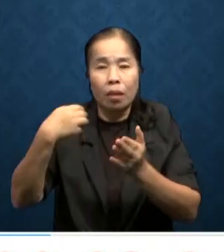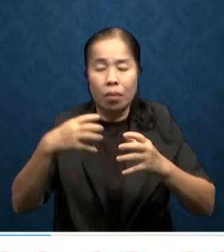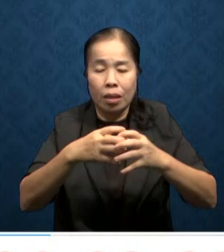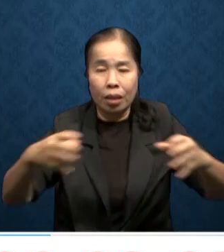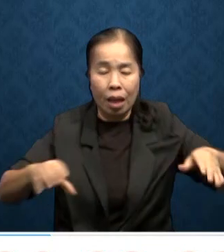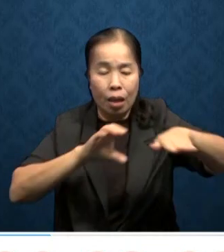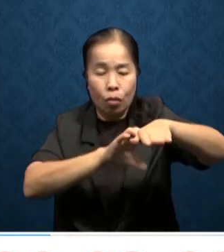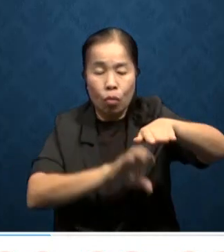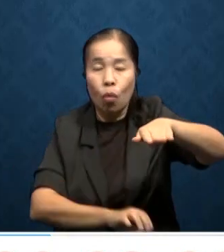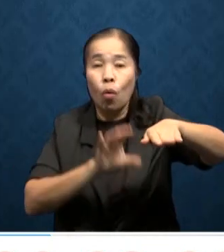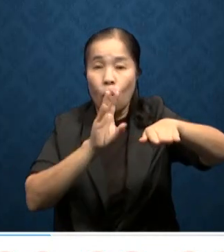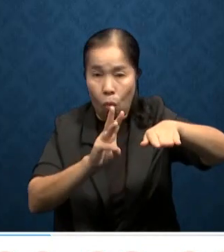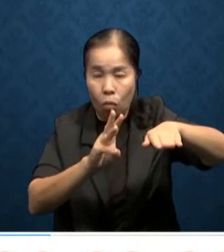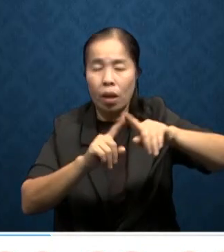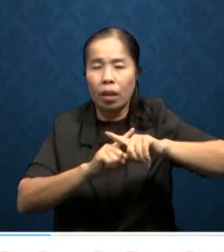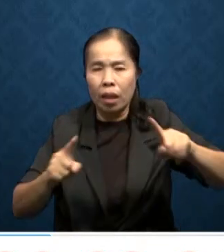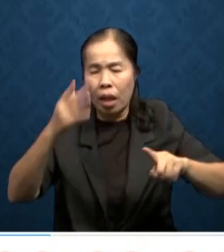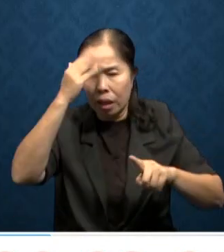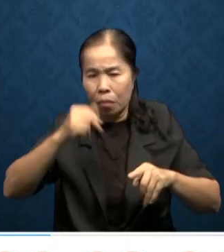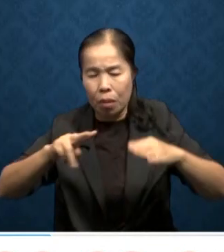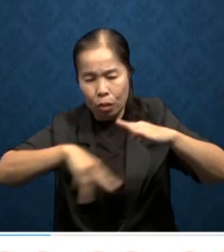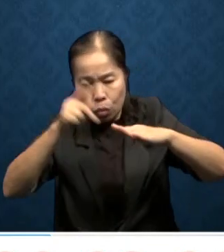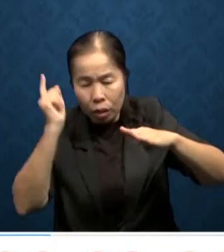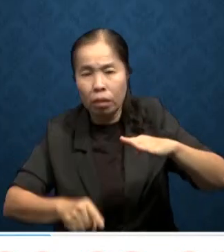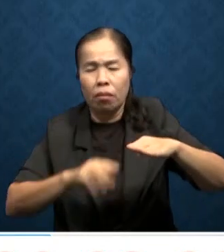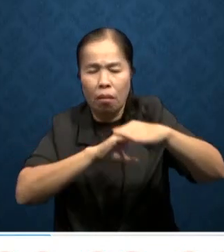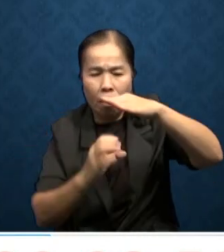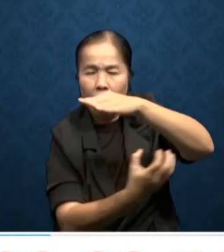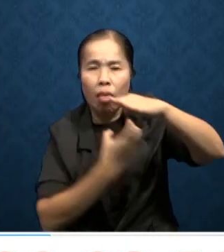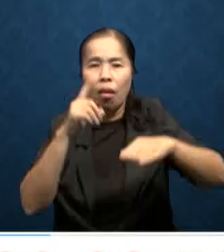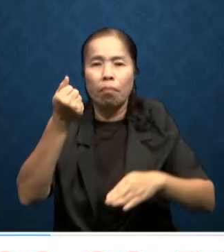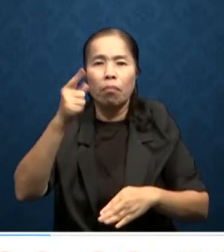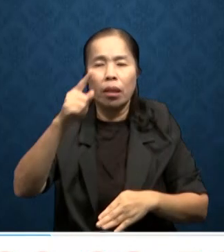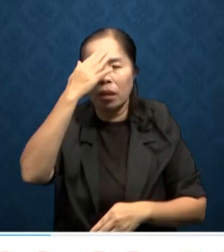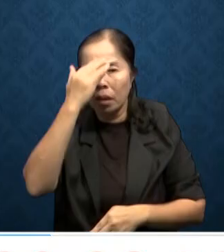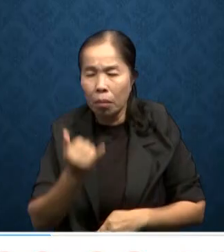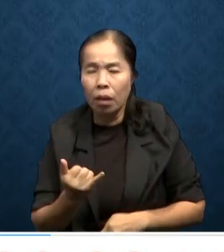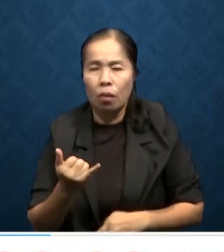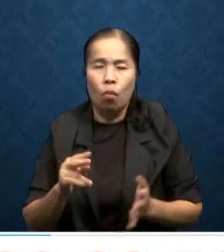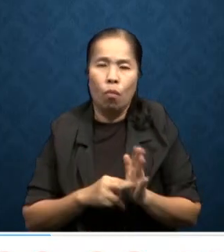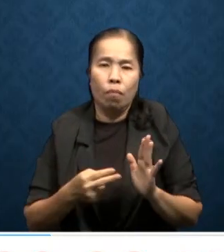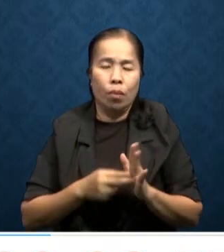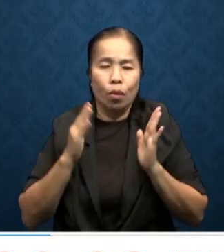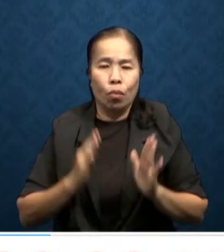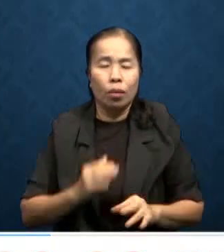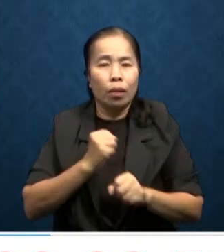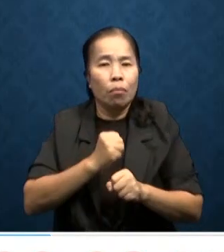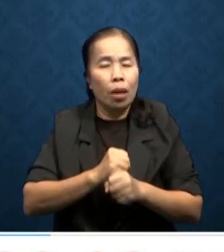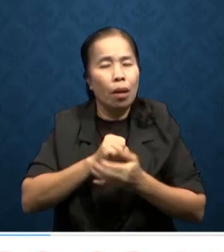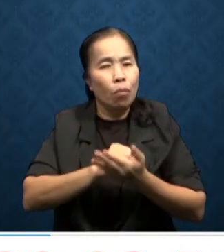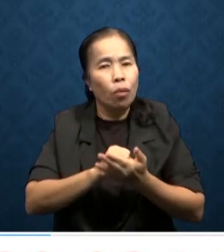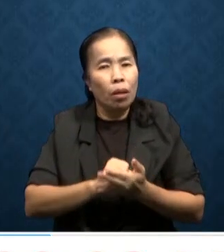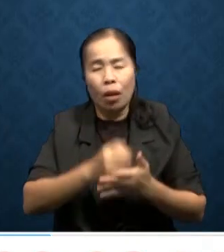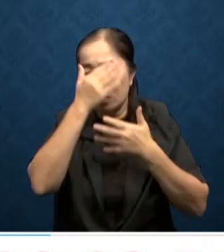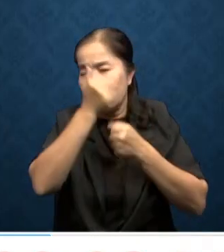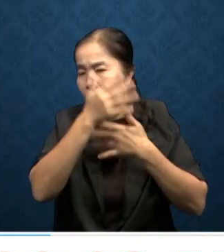ถังแต่เวลาจริงๆออกมา11ถังซึ่งเป็นการหย่อนยานของของการตรวจหรือไม่ซึ่งก็